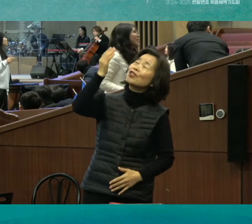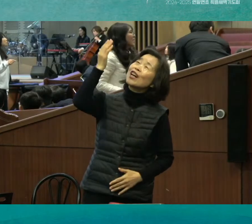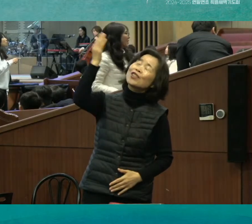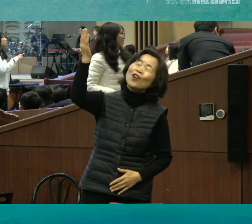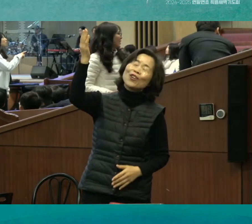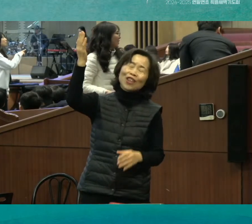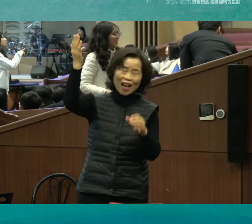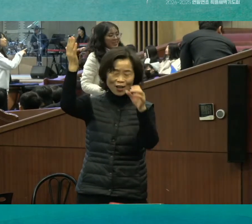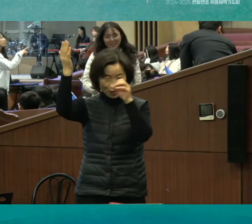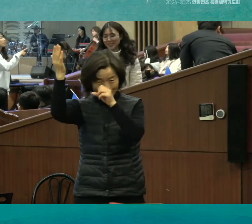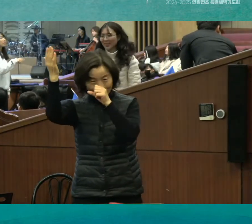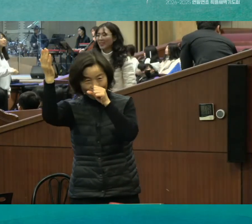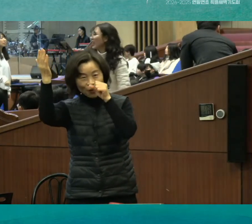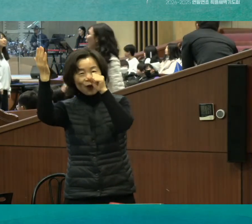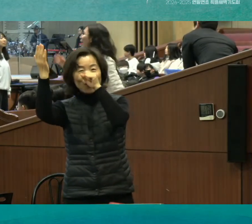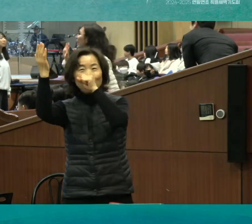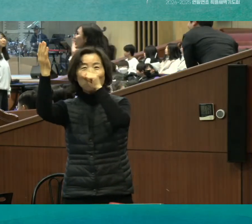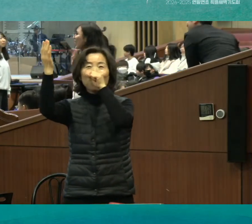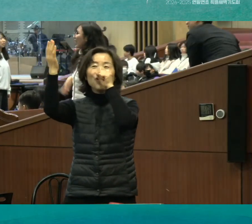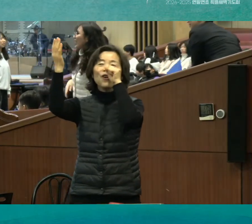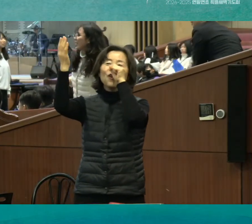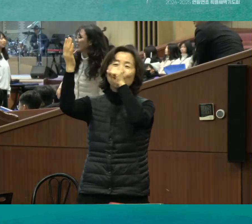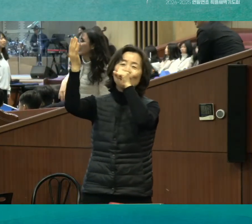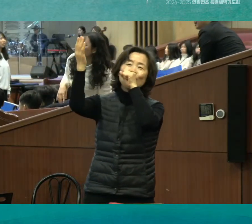예수가 좋다오.